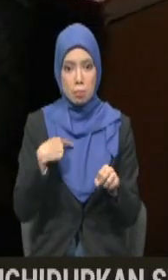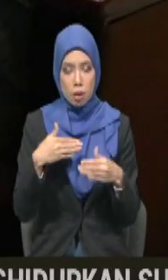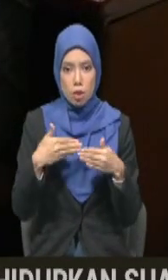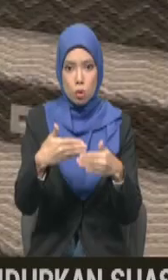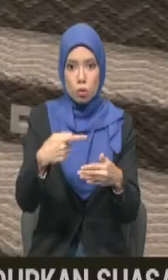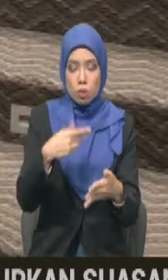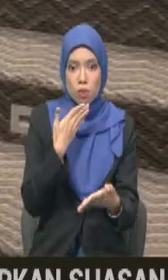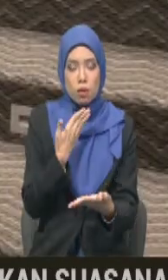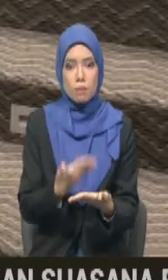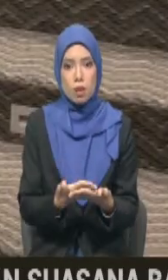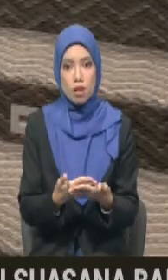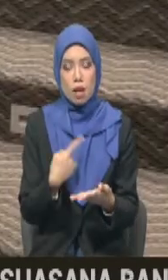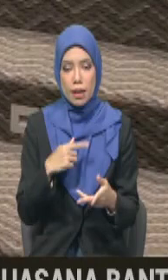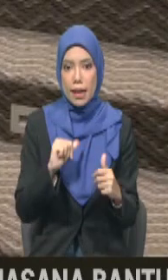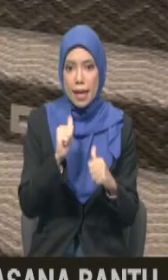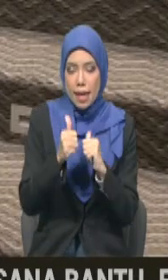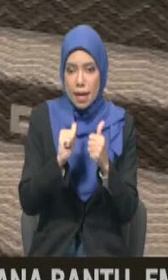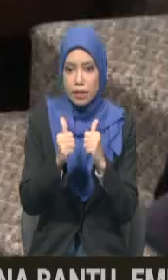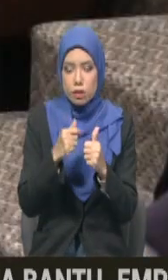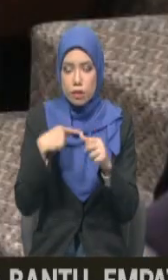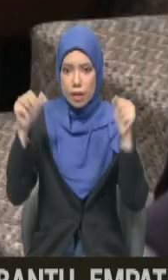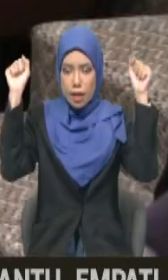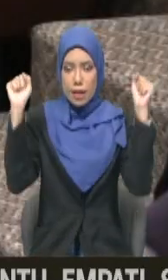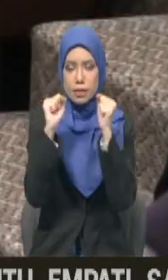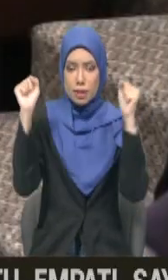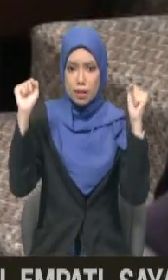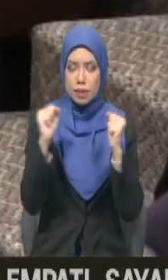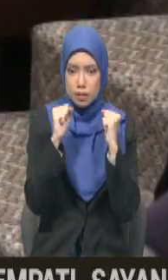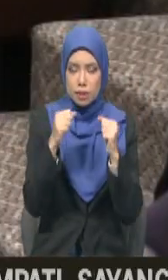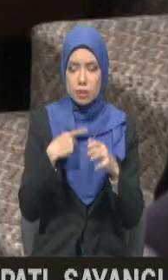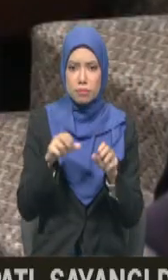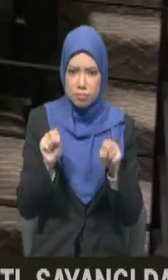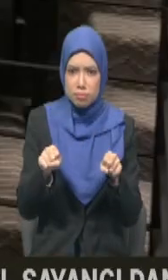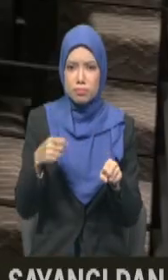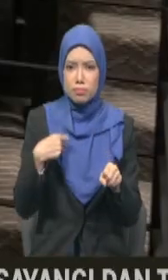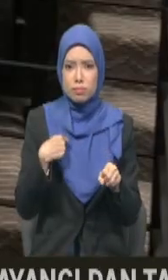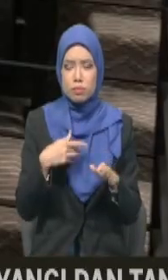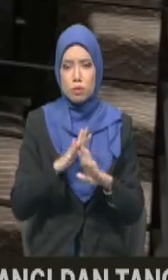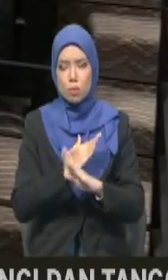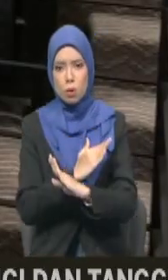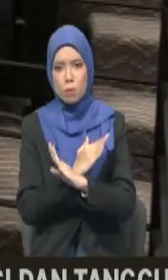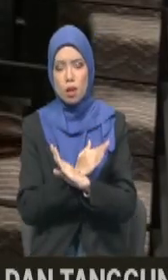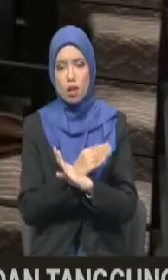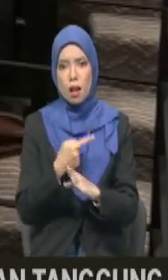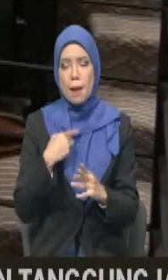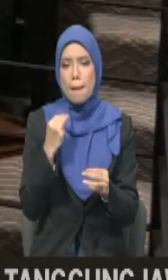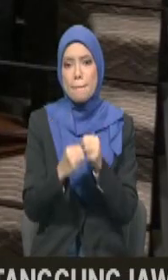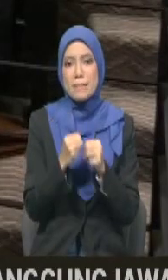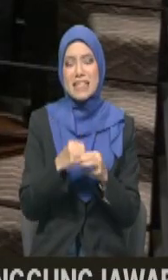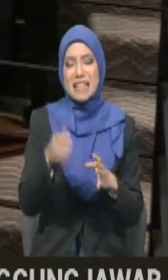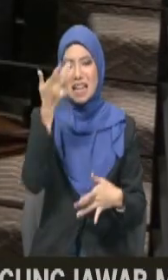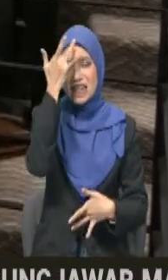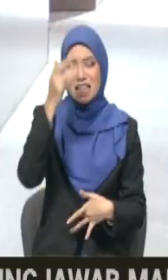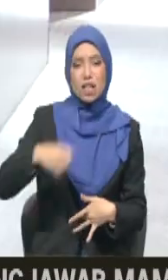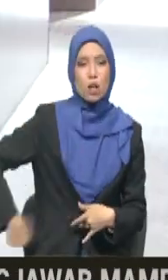G ukan aktiviti fizikal secara berkala ia boleh membantu dalam mencegah masalah yang berkaitan dengan tulang